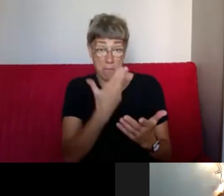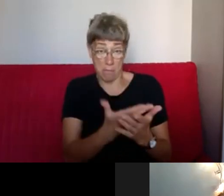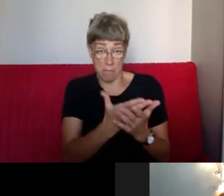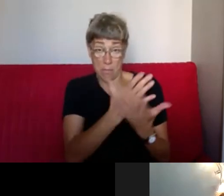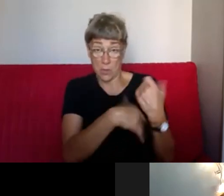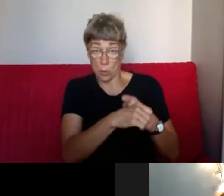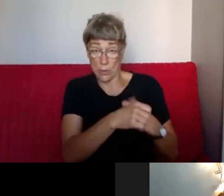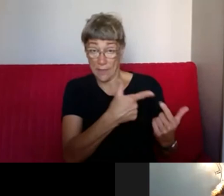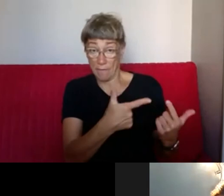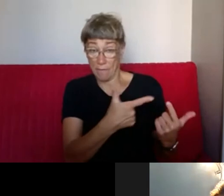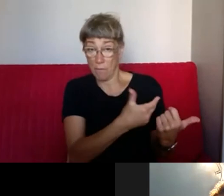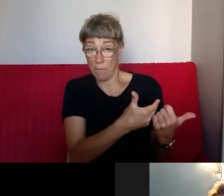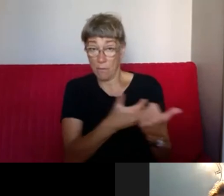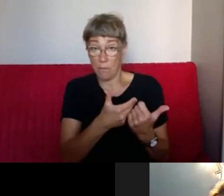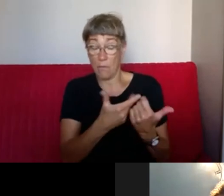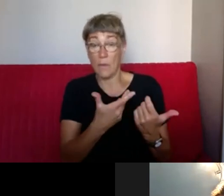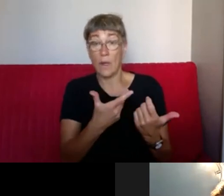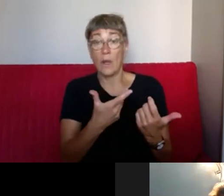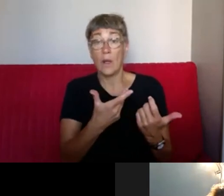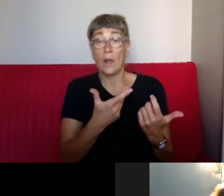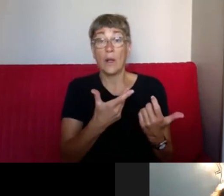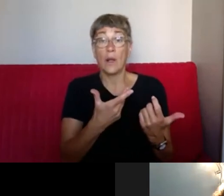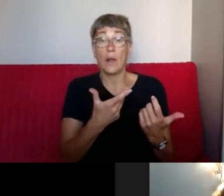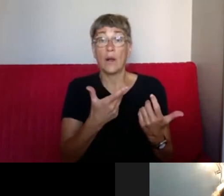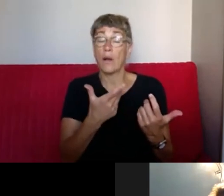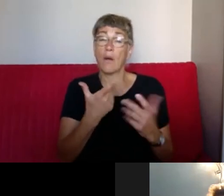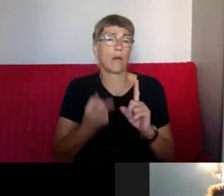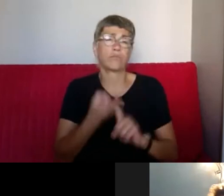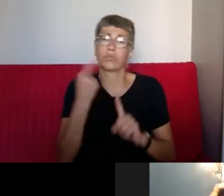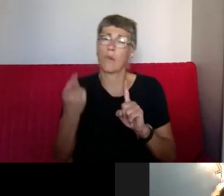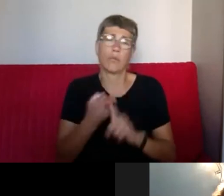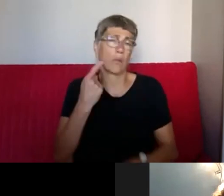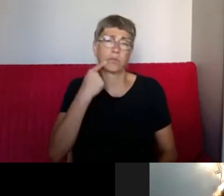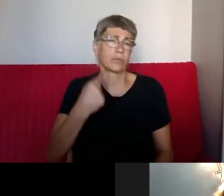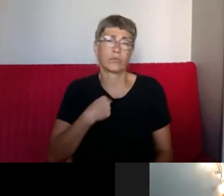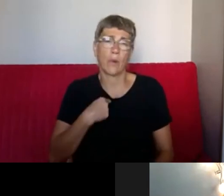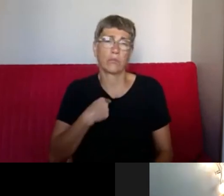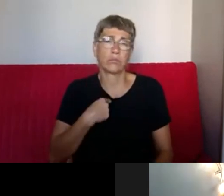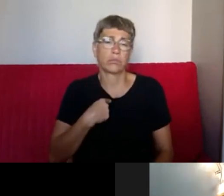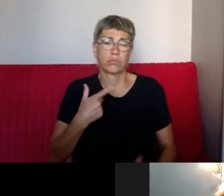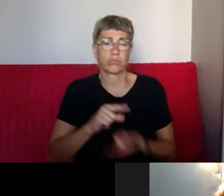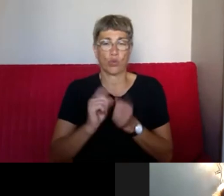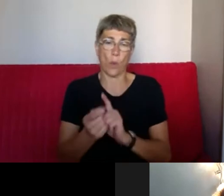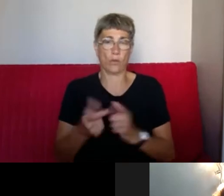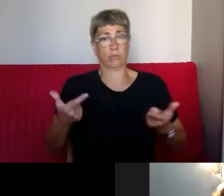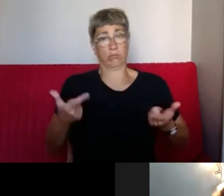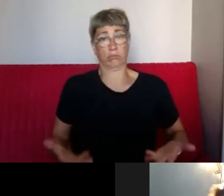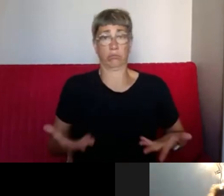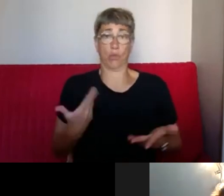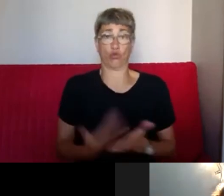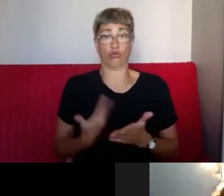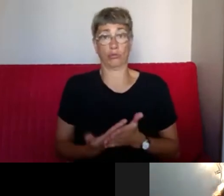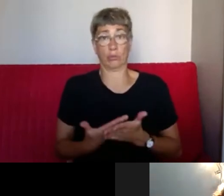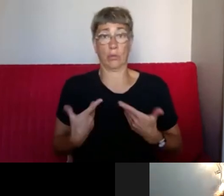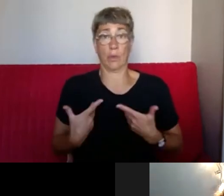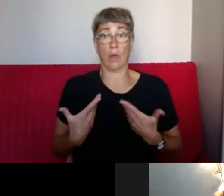encore une fois, cette journée des personnes handicapées, ça a été déterminant et vraiment déterminant dans ce que je suis à l'heure actuelle, de mon